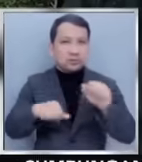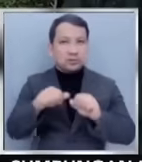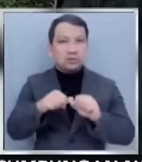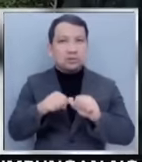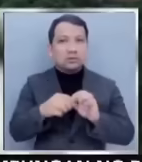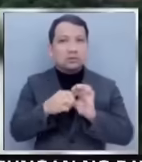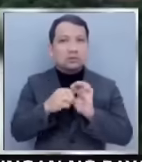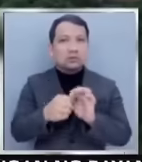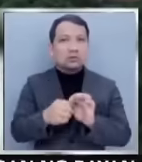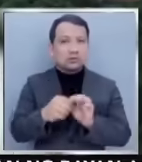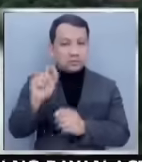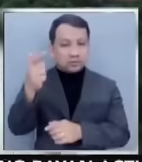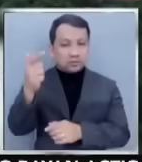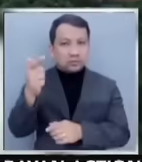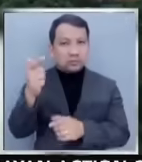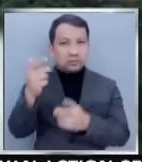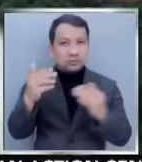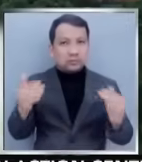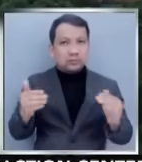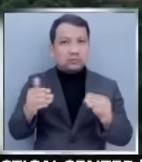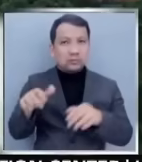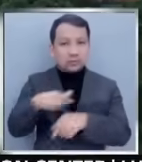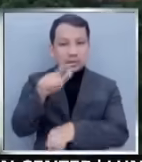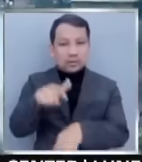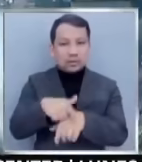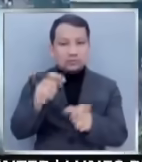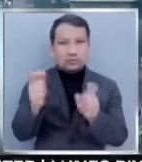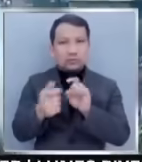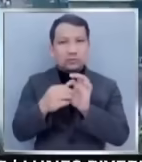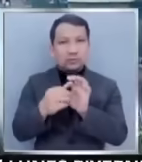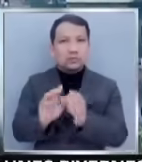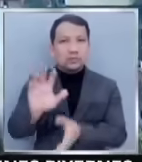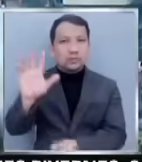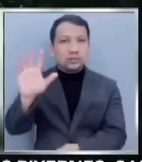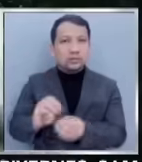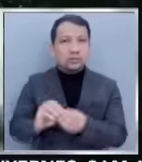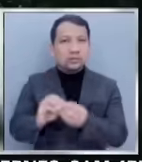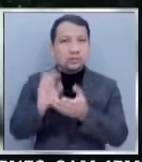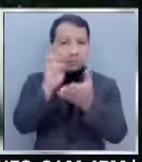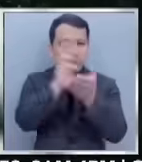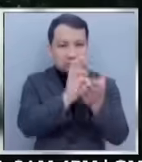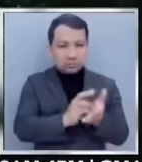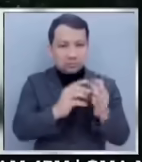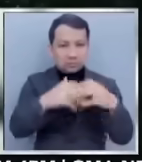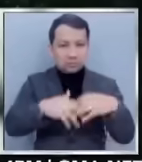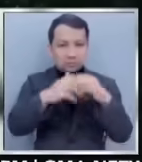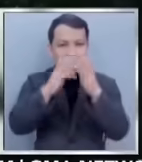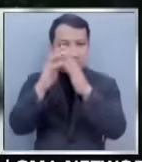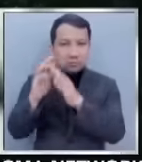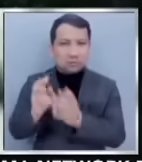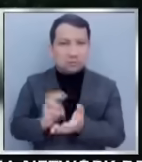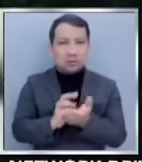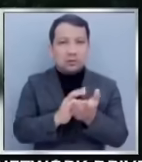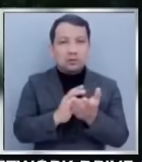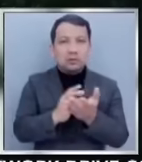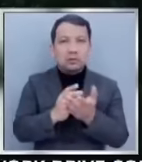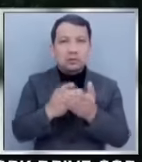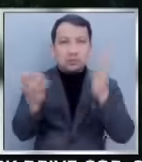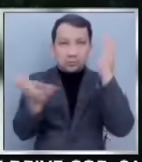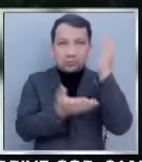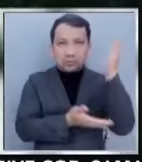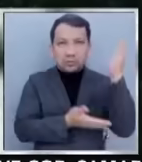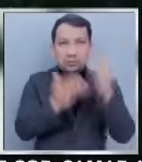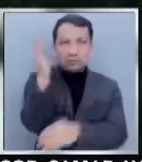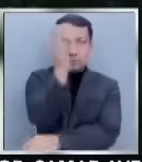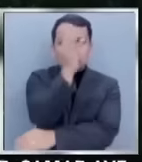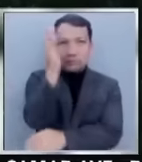greenhouse gases, and then yung land use changes, in particular yung urbanization, and then yung deforestation, kasama